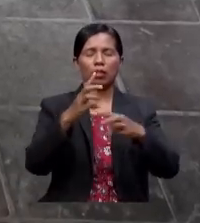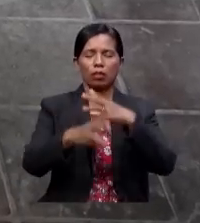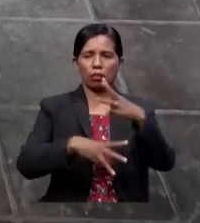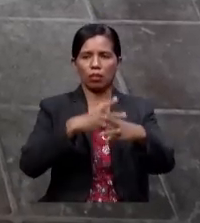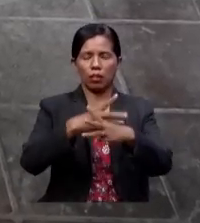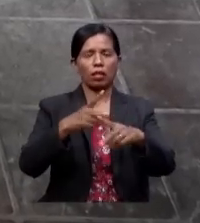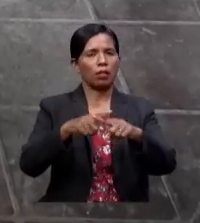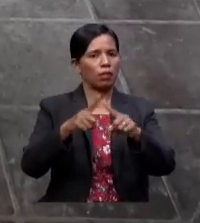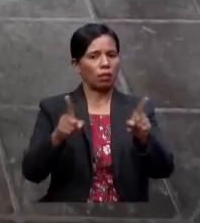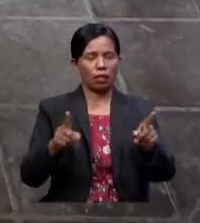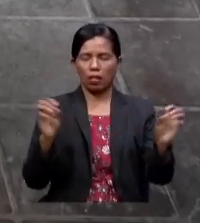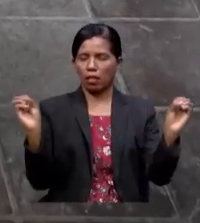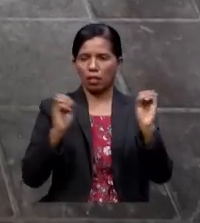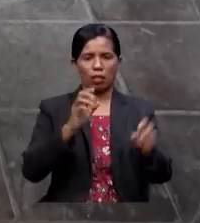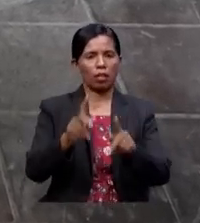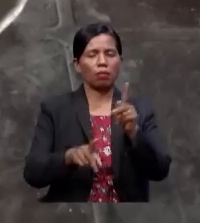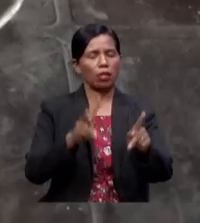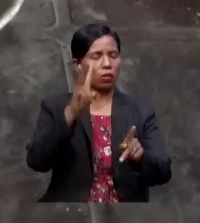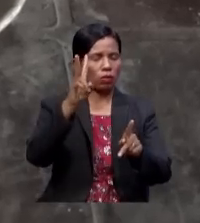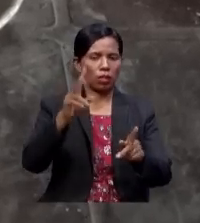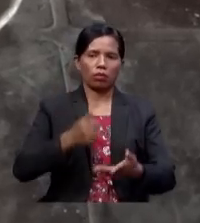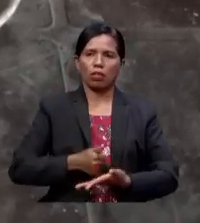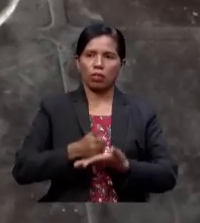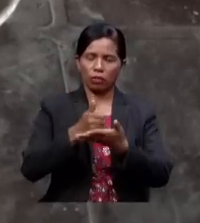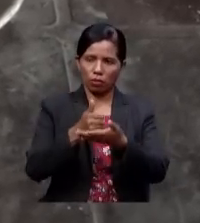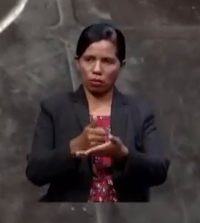ya ema rumah atu siranen rua sadereba.